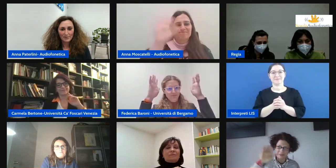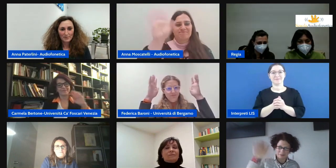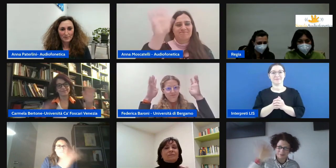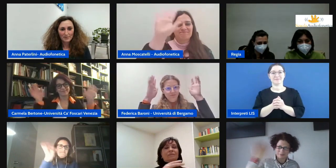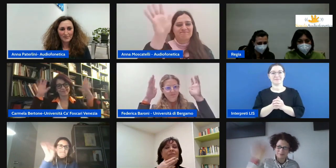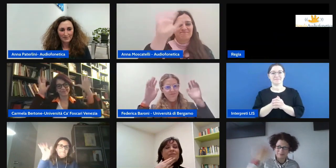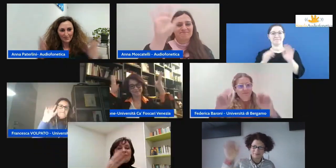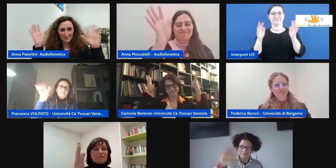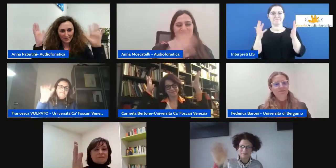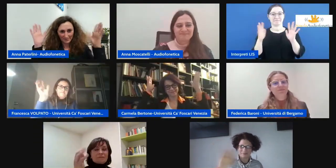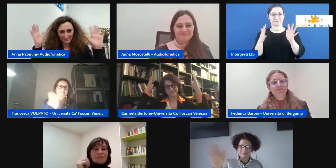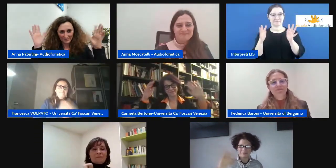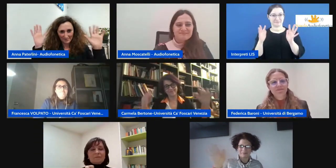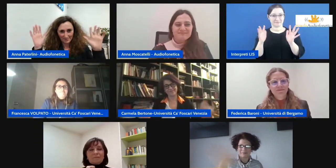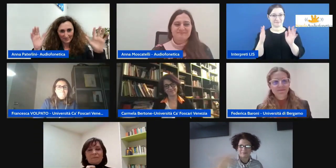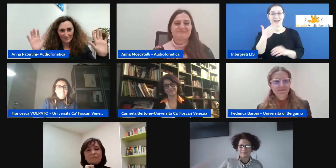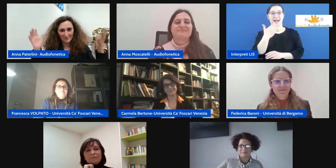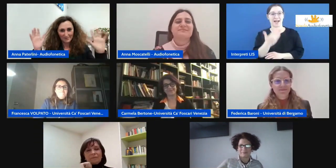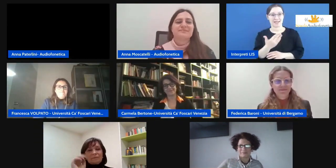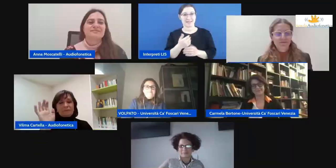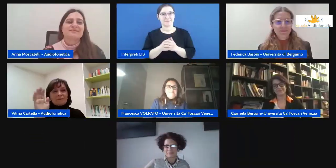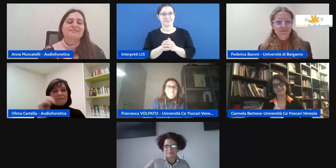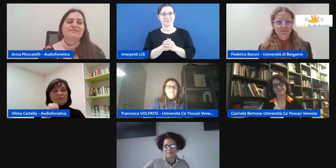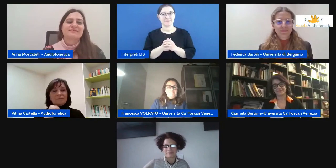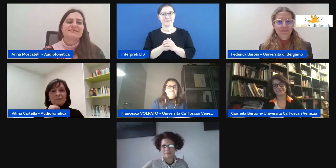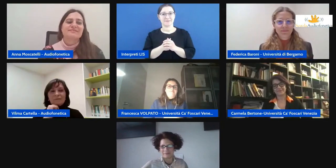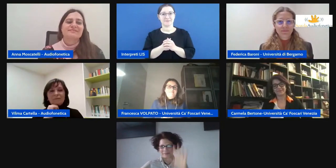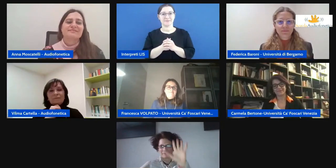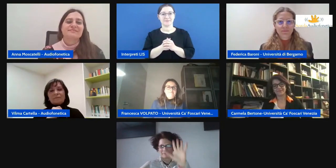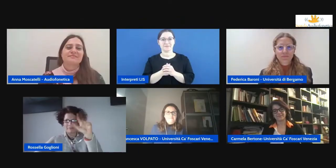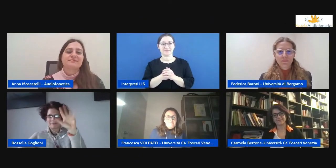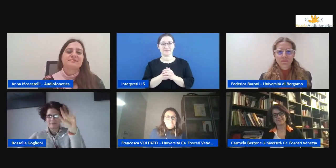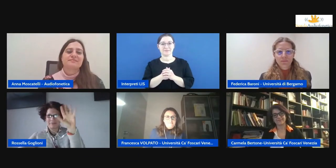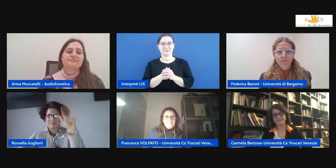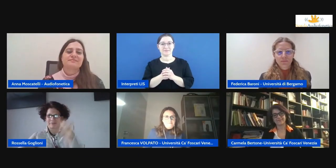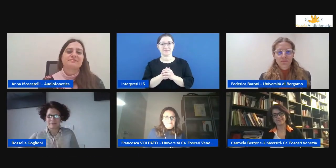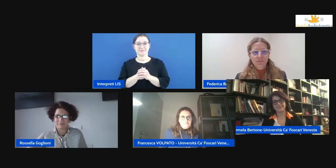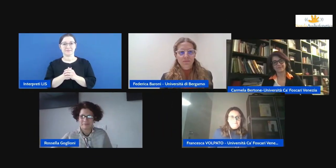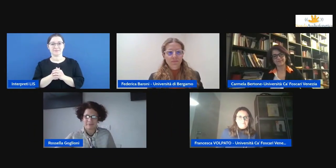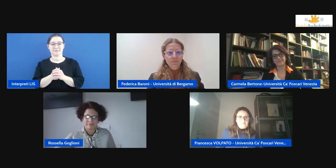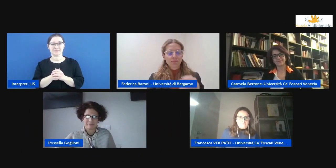a